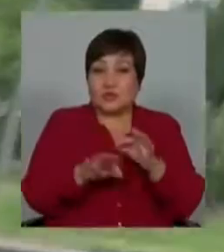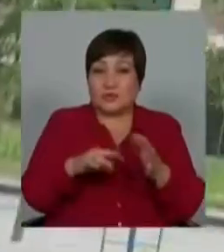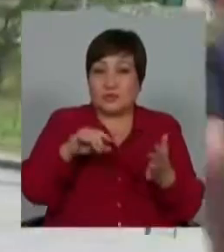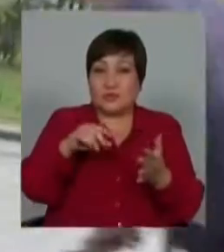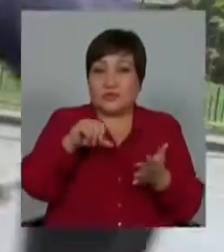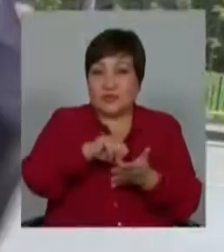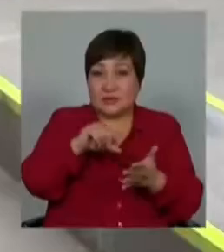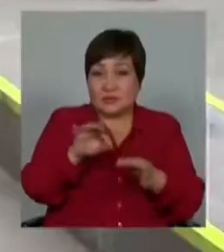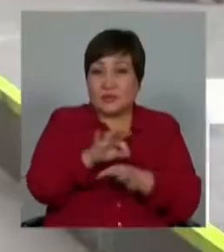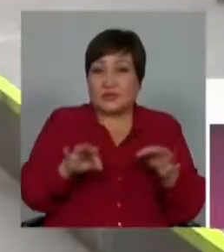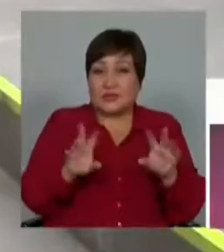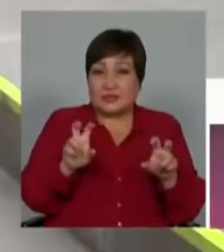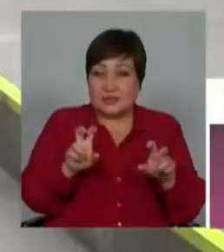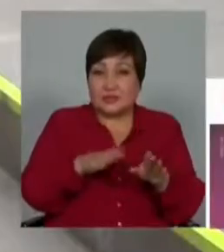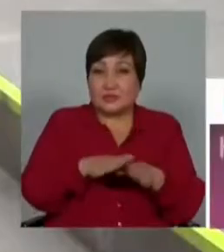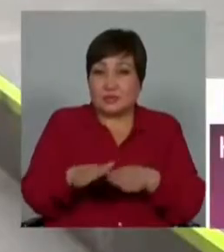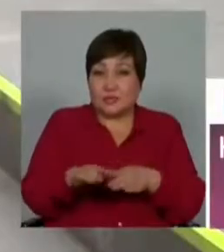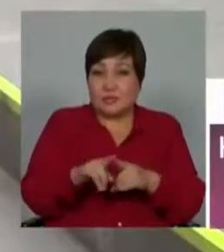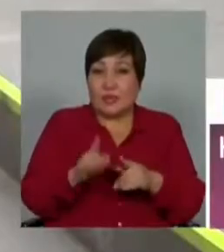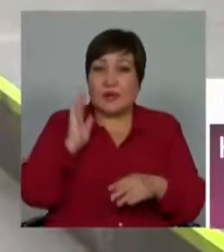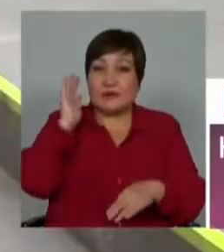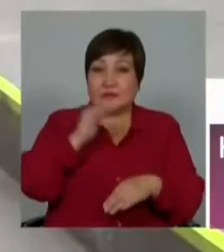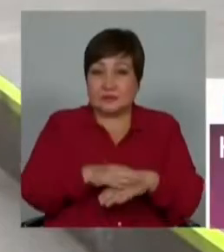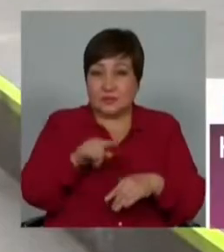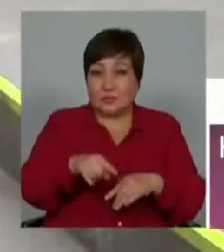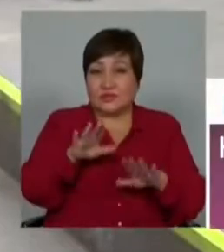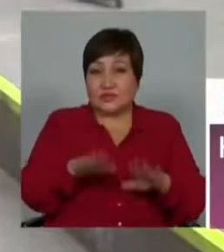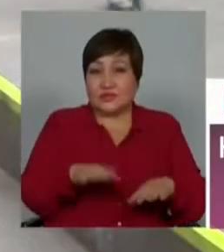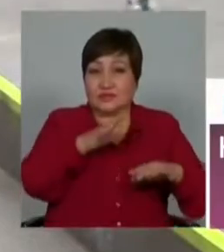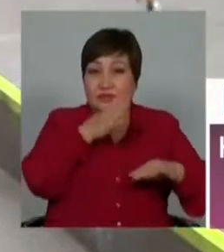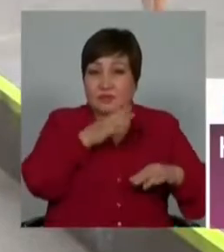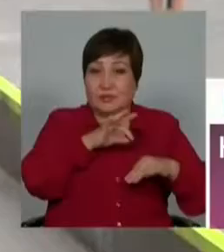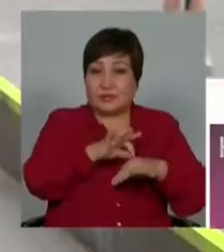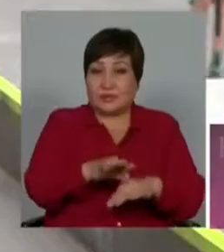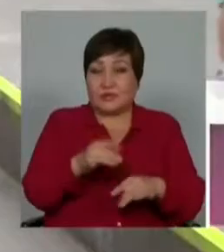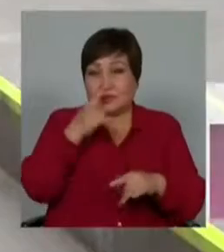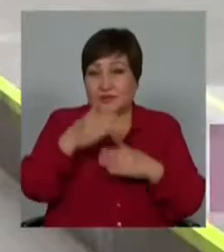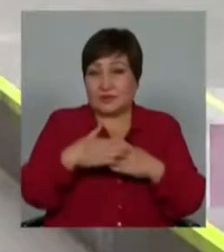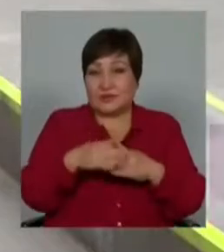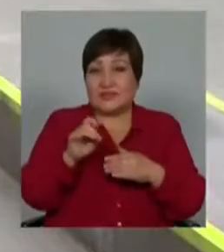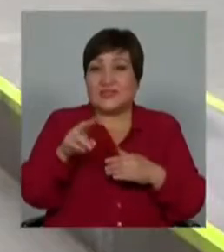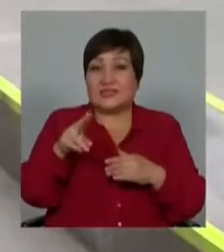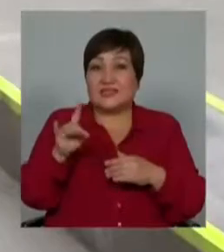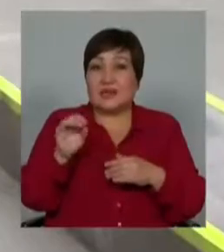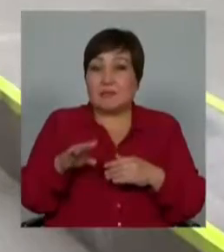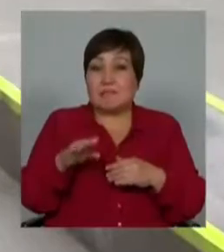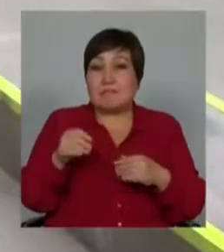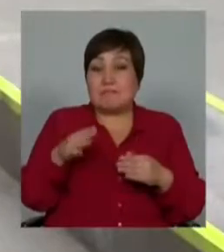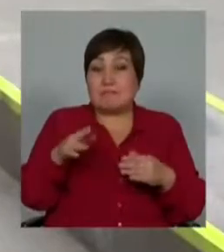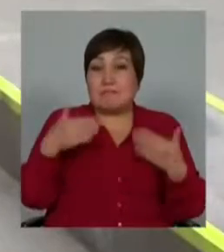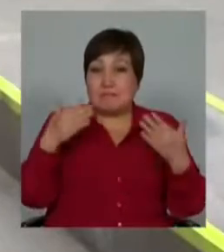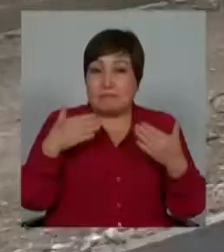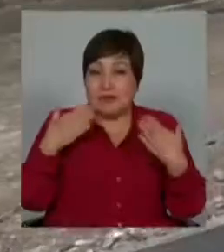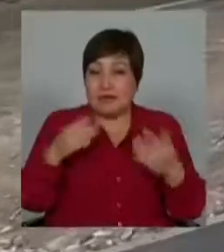отыр. Таңнан кешке дейін осы жерде уақыт өткіземіз. Жақында ғана ашылды, скейт-парк көңілімізден шықты. Түрлі түрік жасауға да